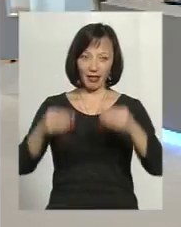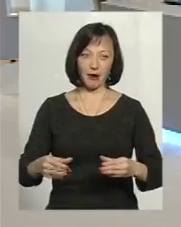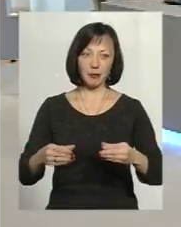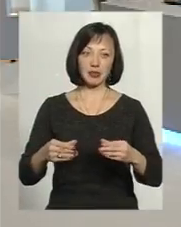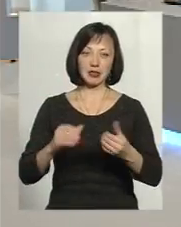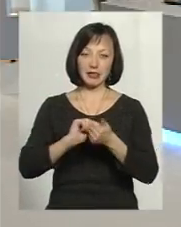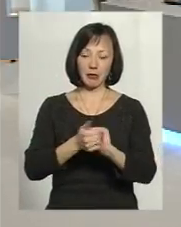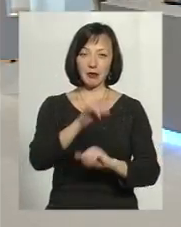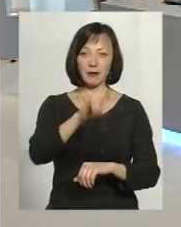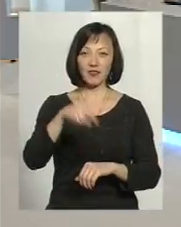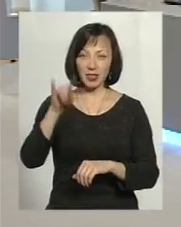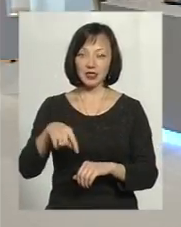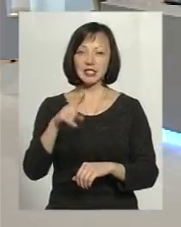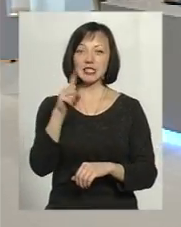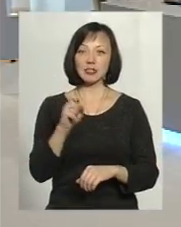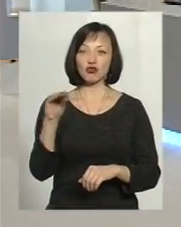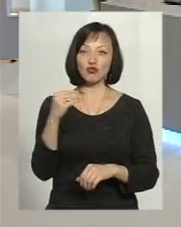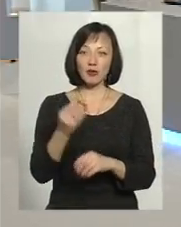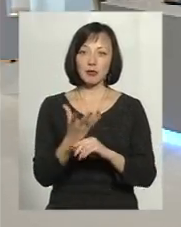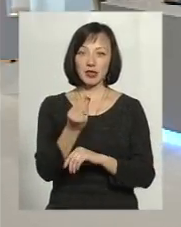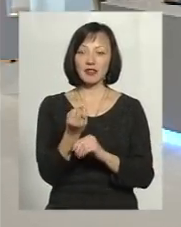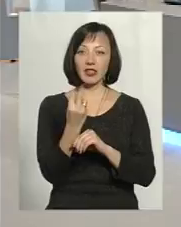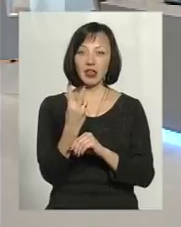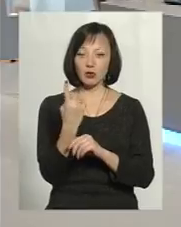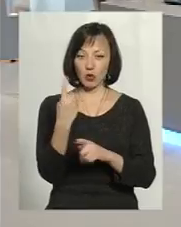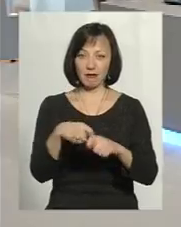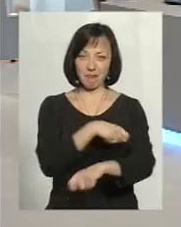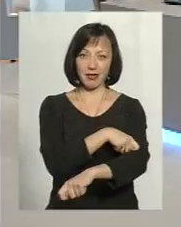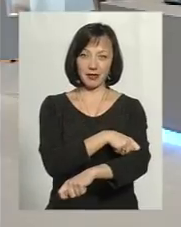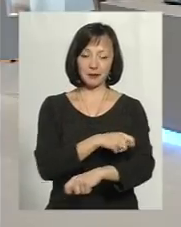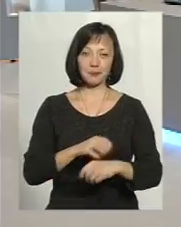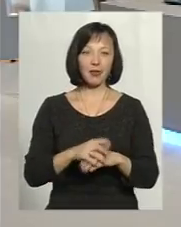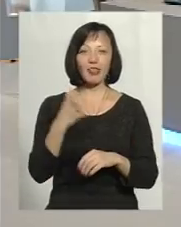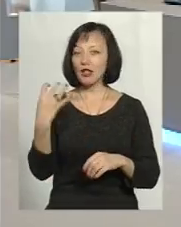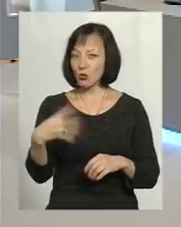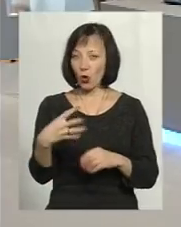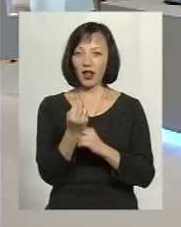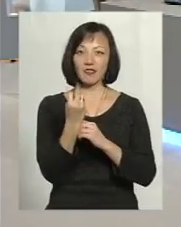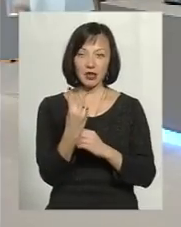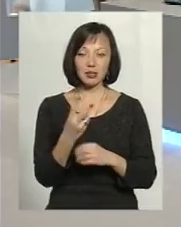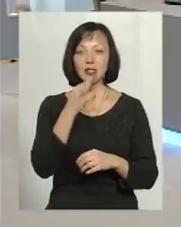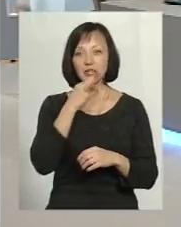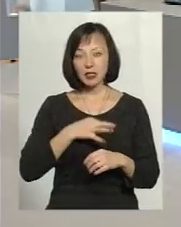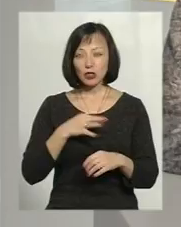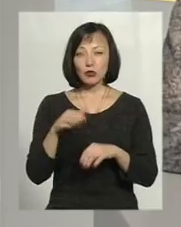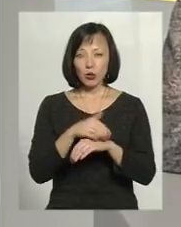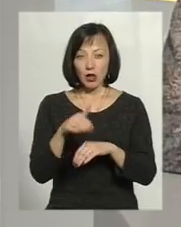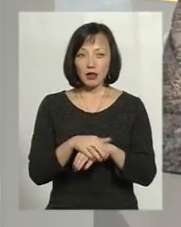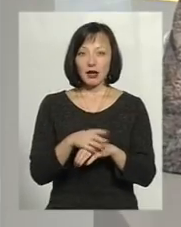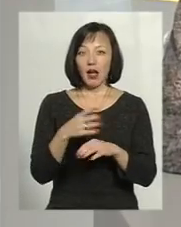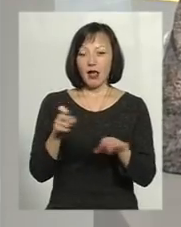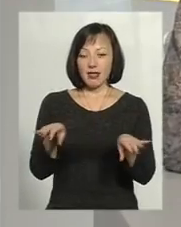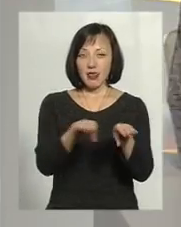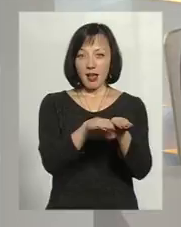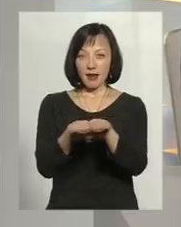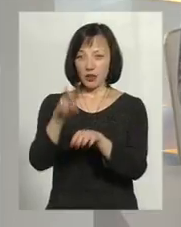утеплений, заміненими вікнами, за жовтень заплатив 12 гривень за квадратний метр. Олександр, не 40, а 12. Скажіть, будь ласка, на рівні